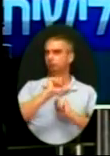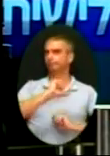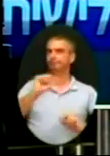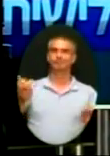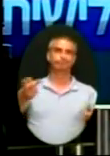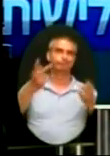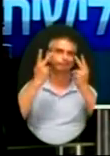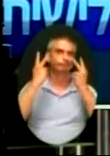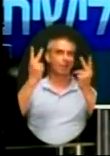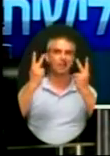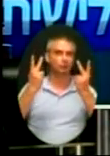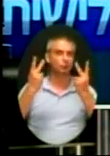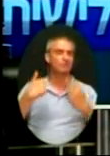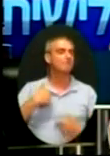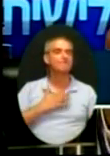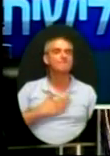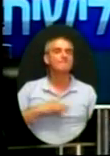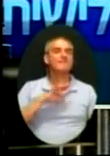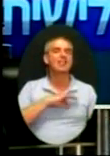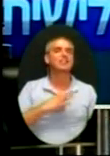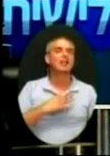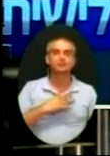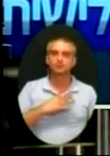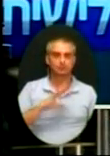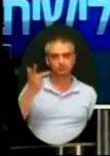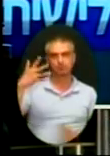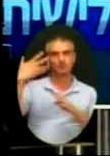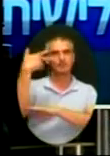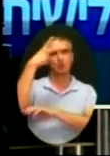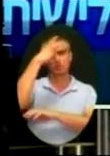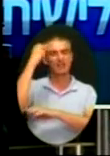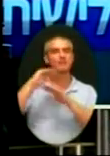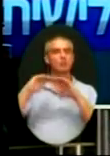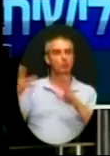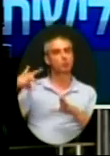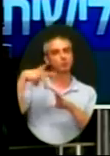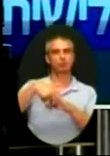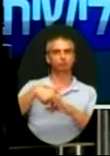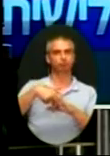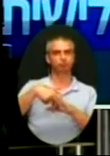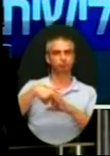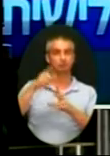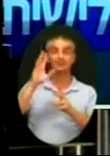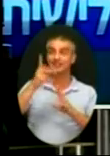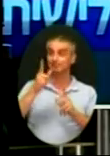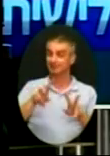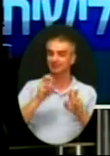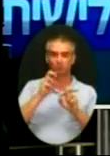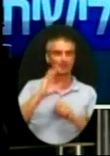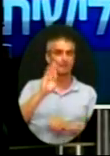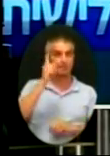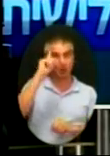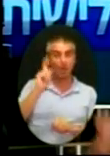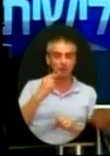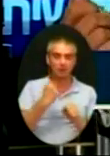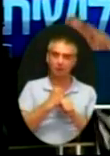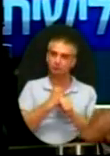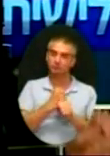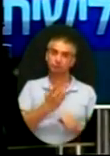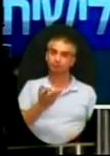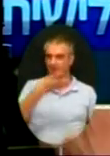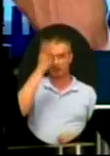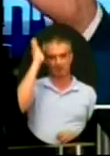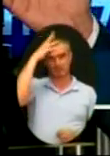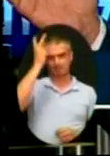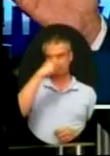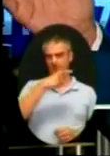החשוב בעינינו לאינטרס שלנו, זה המעורבות של מדינות ערביות מתונות. זאת הזדמנות שאם נתניהו לא ידע לקחת אותה, טראמפ לדעתי